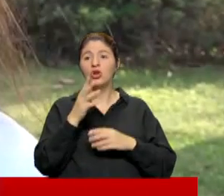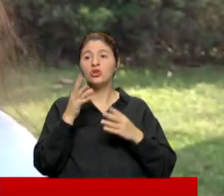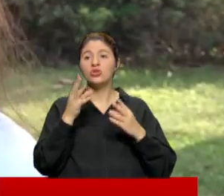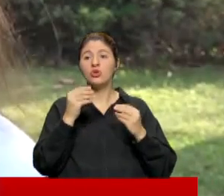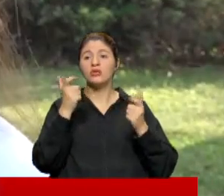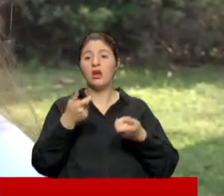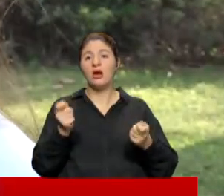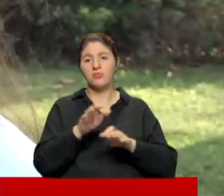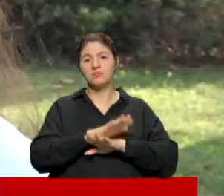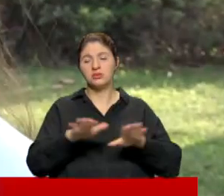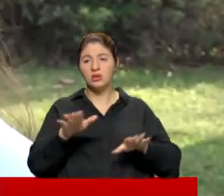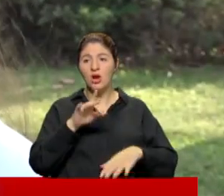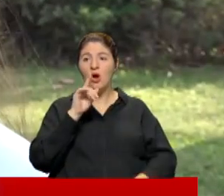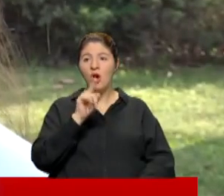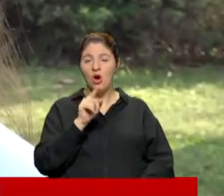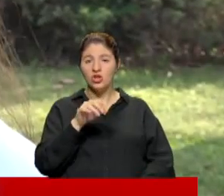yerler kapandı